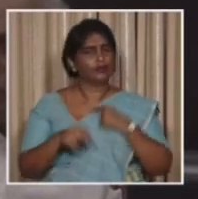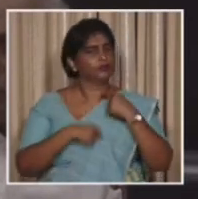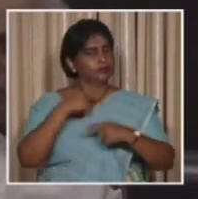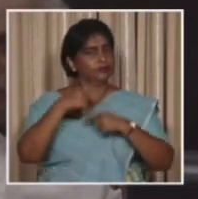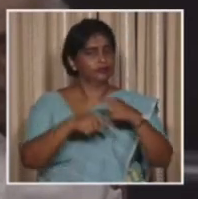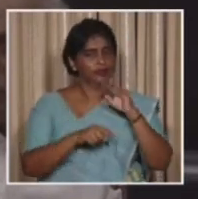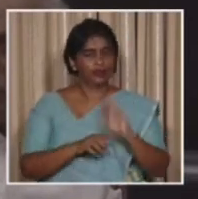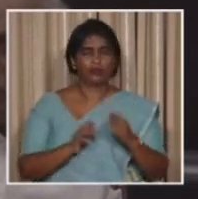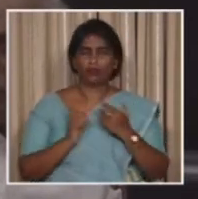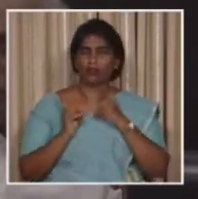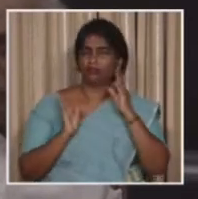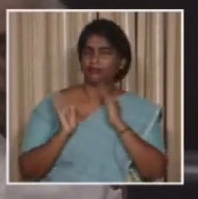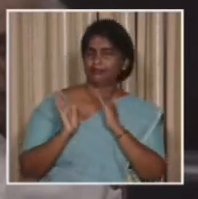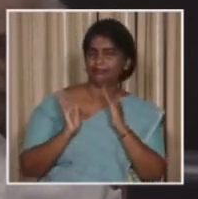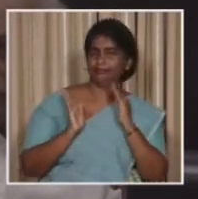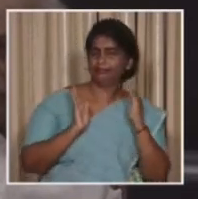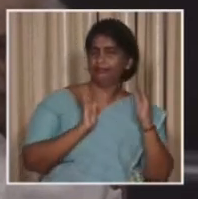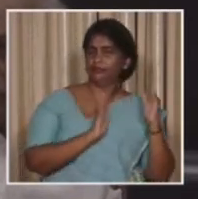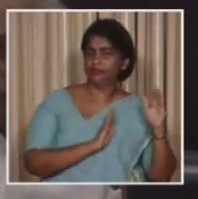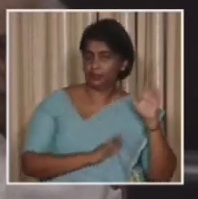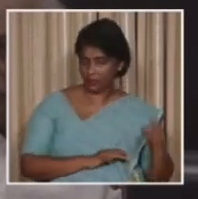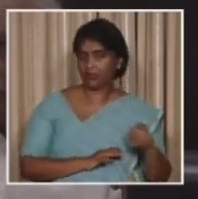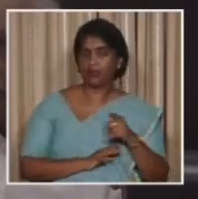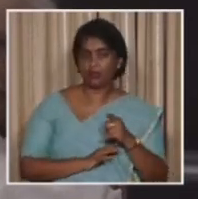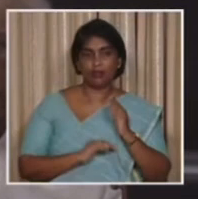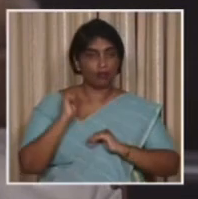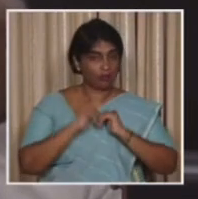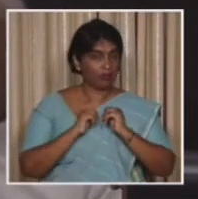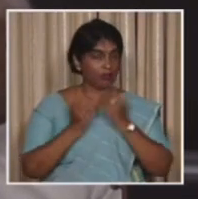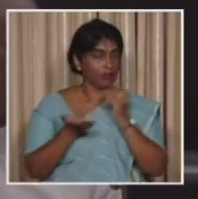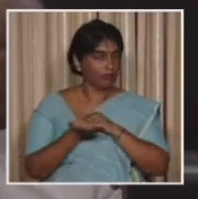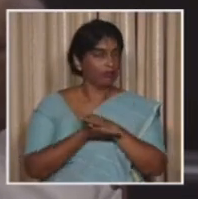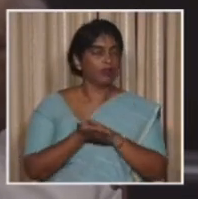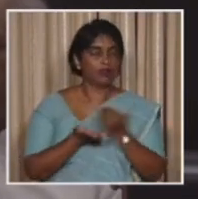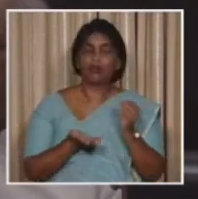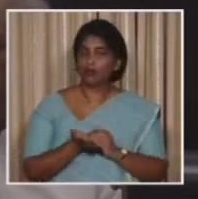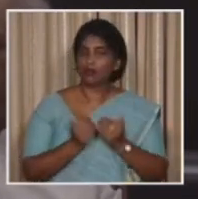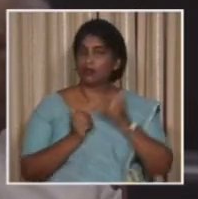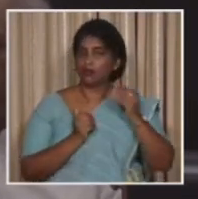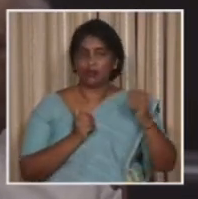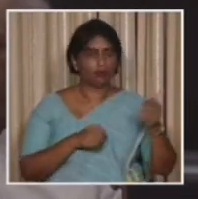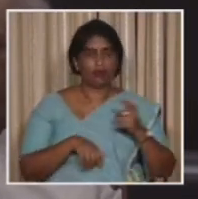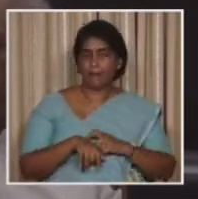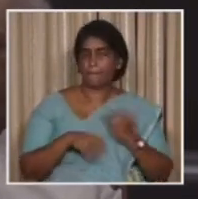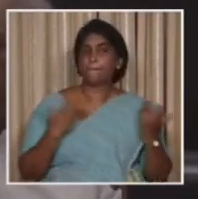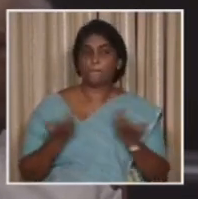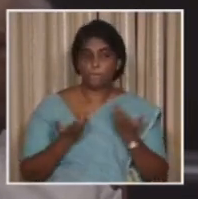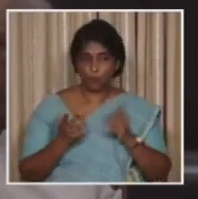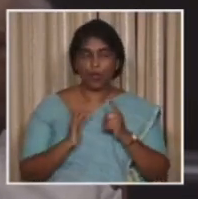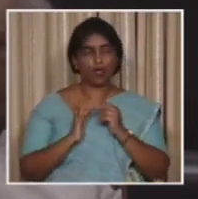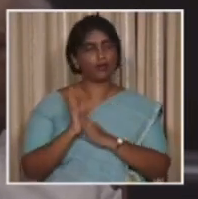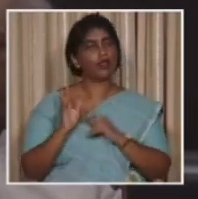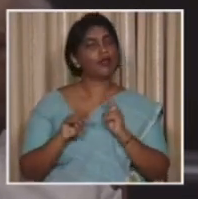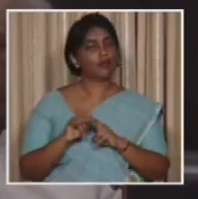තිස්සේ කල්මරමින් ප්‍රමාද කරන ලද ව්‍යවහාත්මක ප්‍රතිසංස්කරණ තවදුරටත් කල් දැමීමට ඉඩක් නොමැති බව